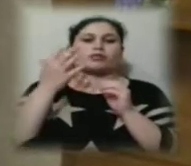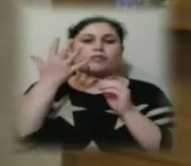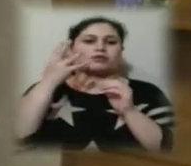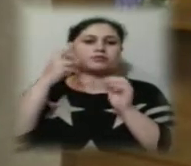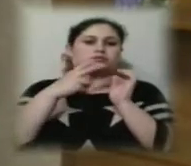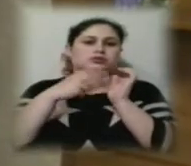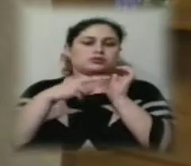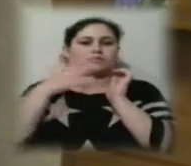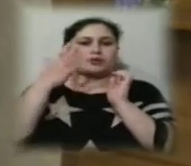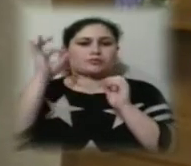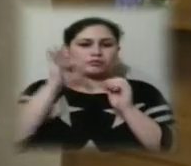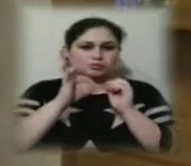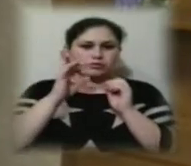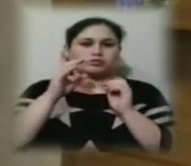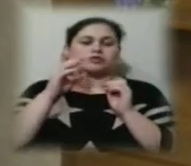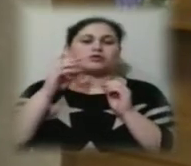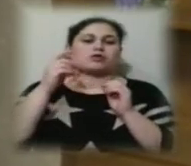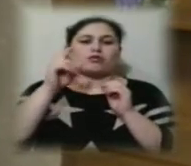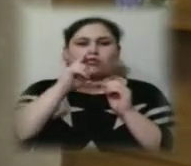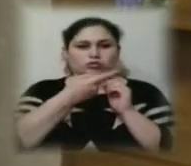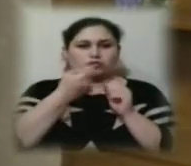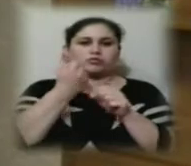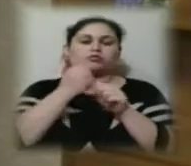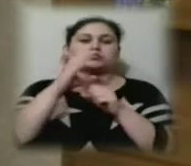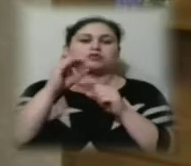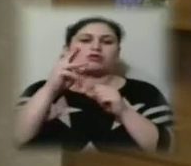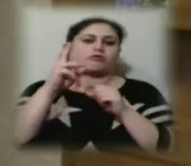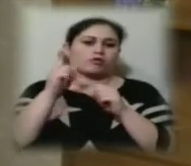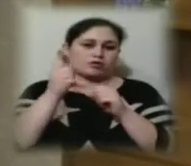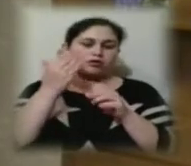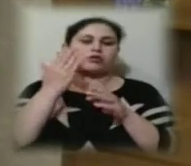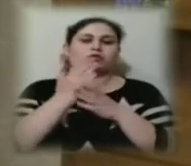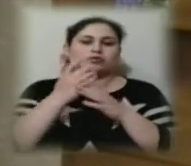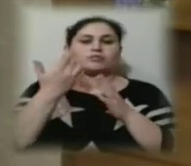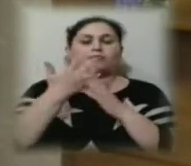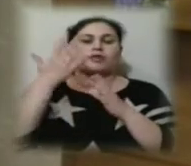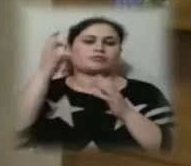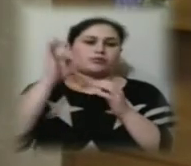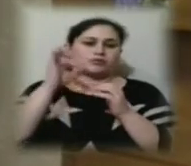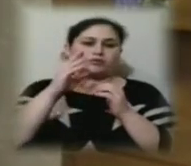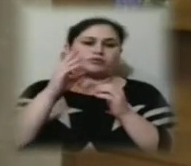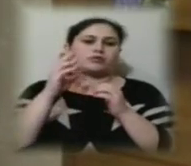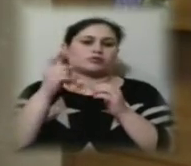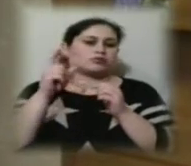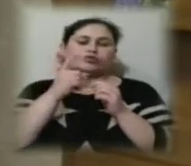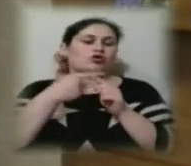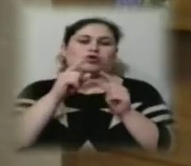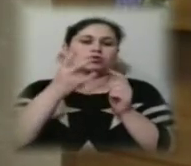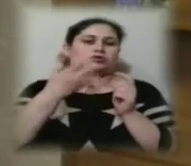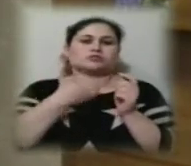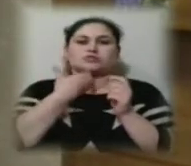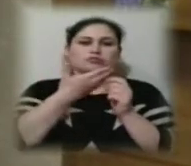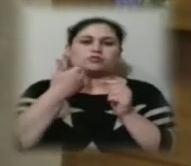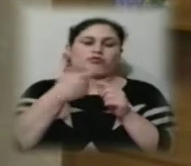річних. Плюс ставка євріборну, вона зараз там 0,05%, тому суттєво не впливає на проценту ставку.